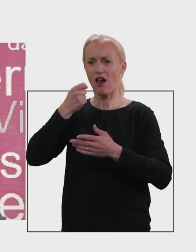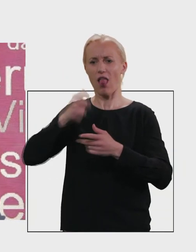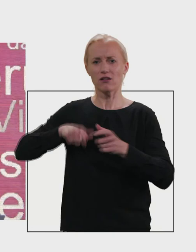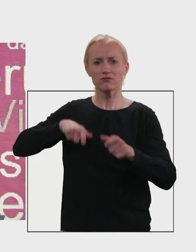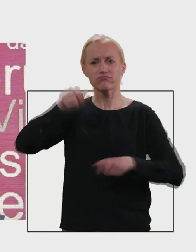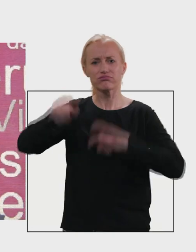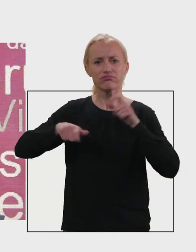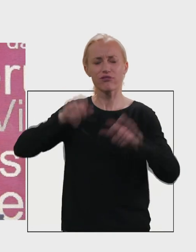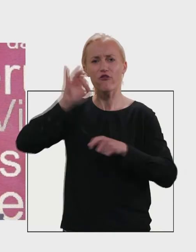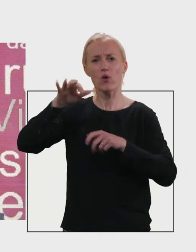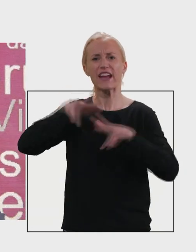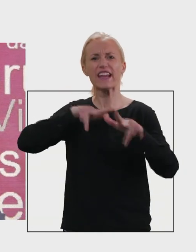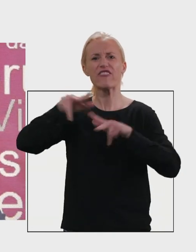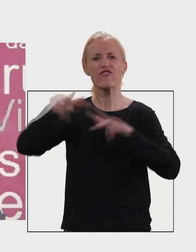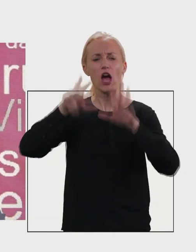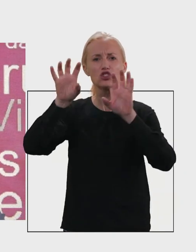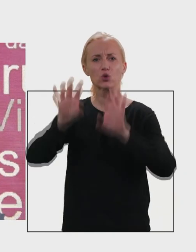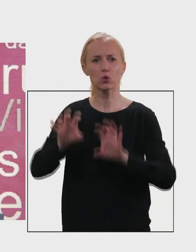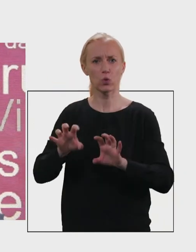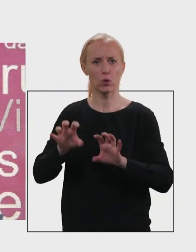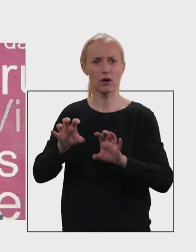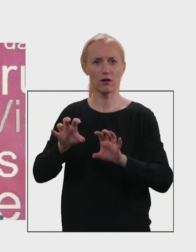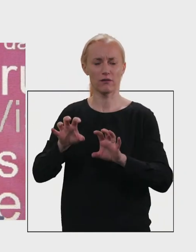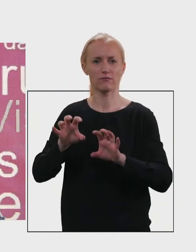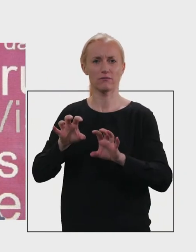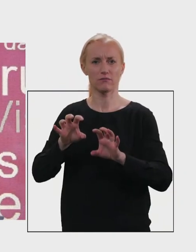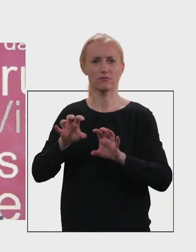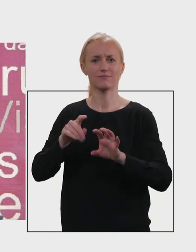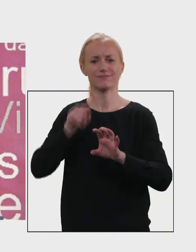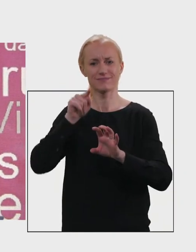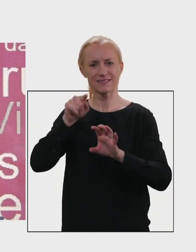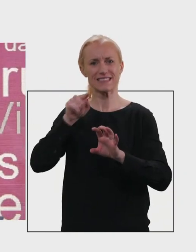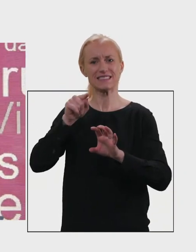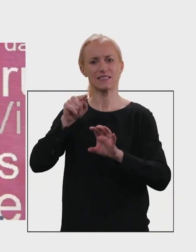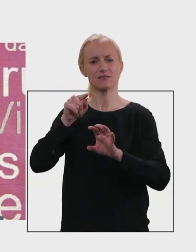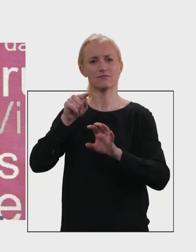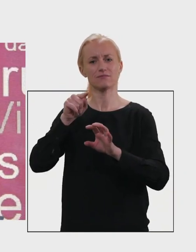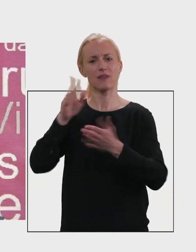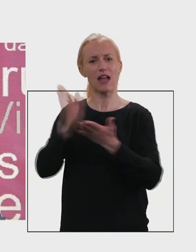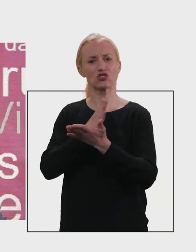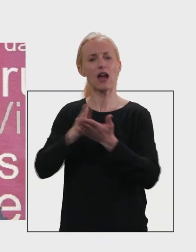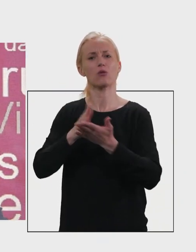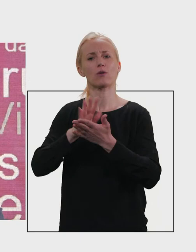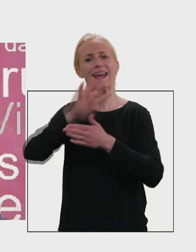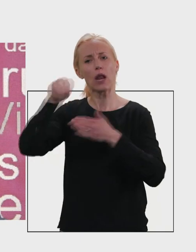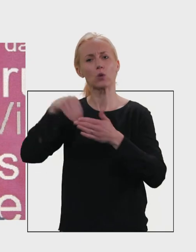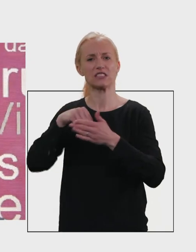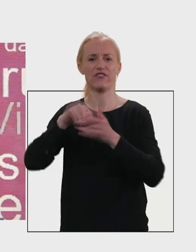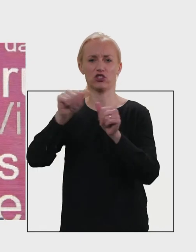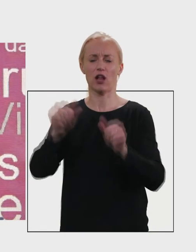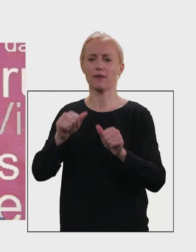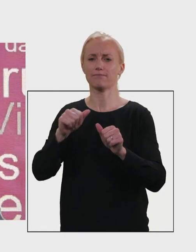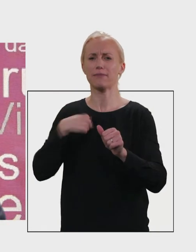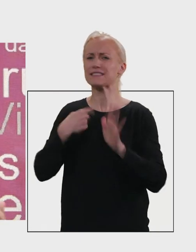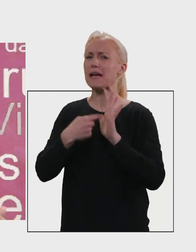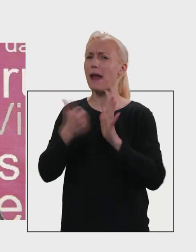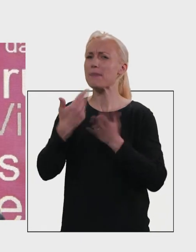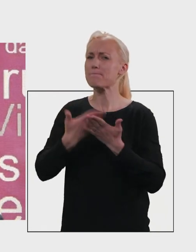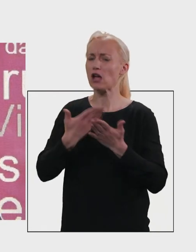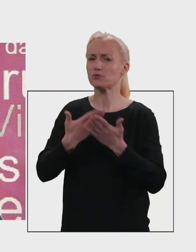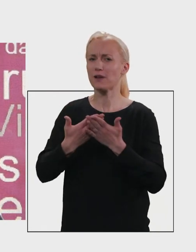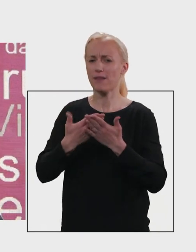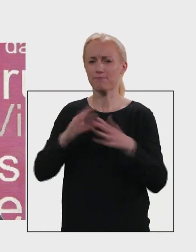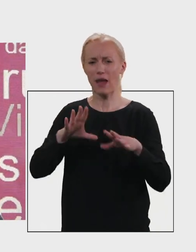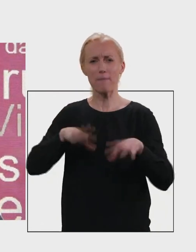für die Infrastruktur, dass wir sozusagen diese Entscheidungen inklusiv gestalten. Ich will vielleicht ein Beispiel geben. Wir haben doch am Anfang